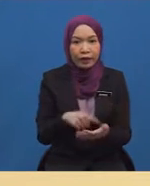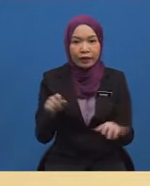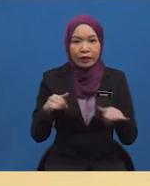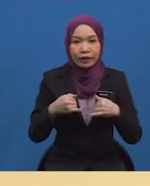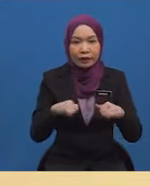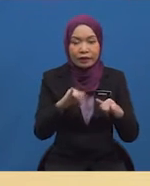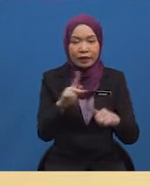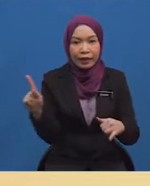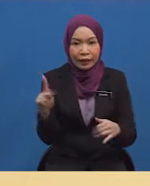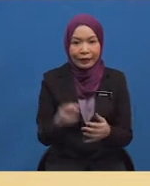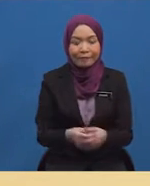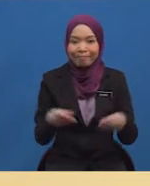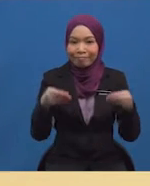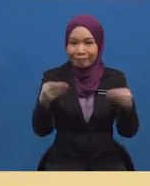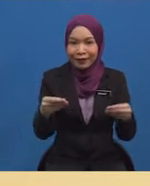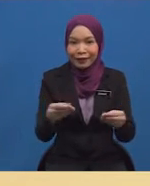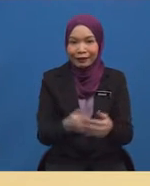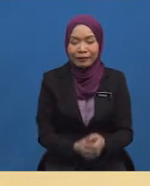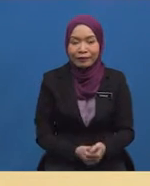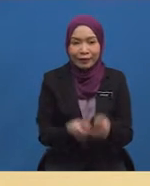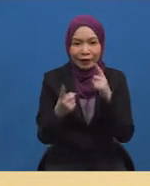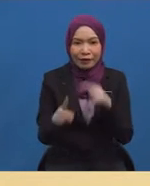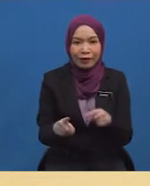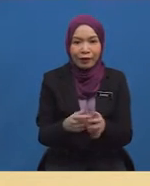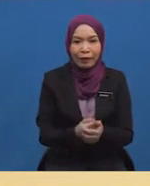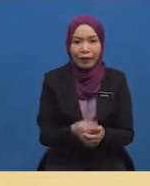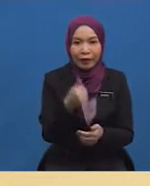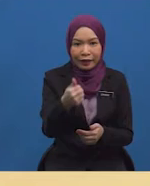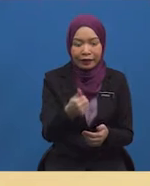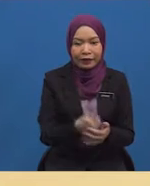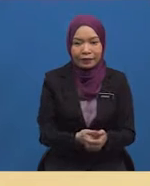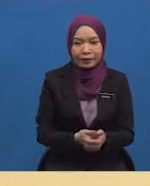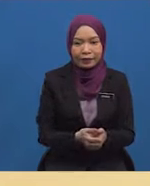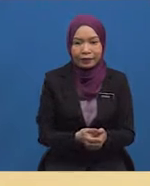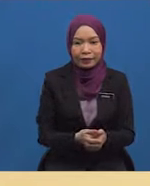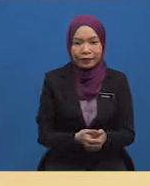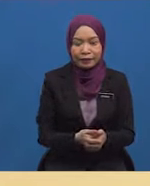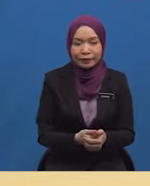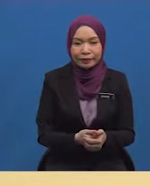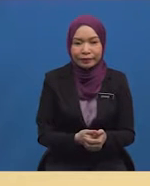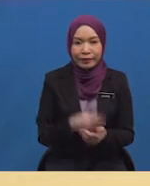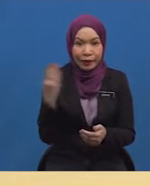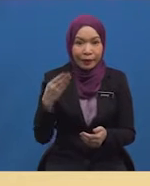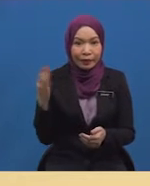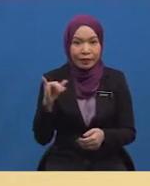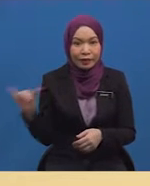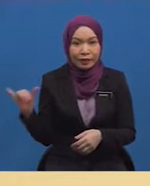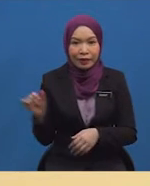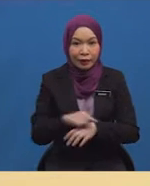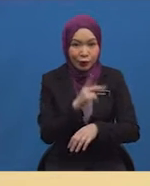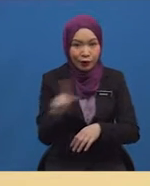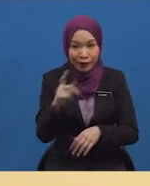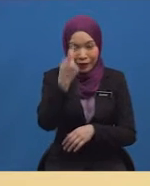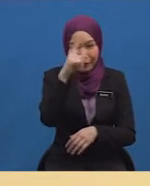anda. Baiklah murid-murid, walaupun soalan ini menggunakan istilah apakah yang biasanya digunakan